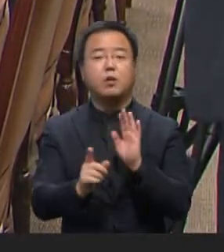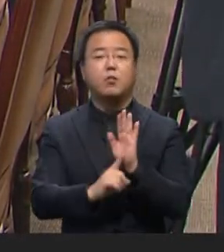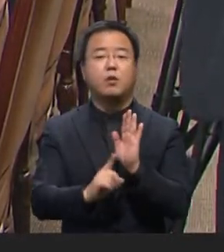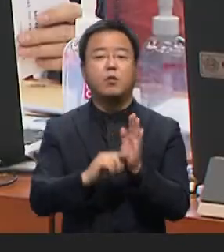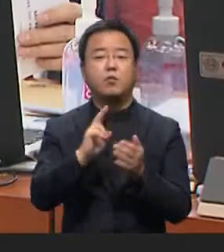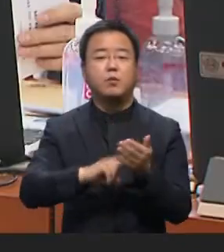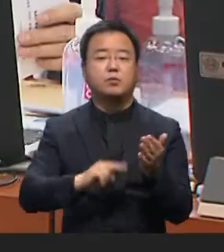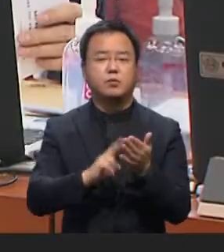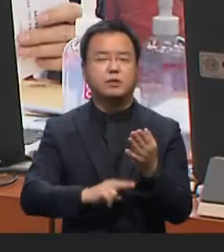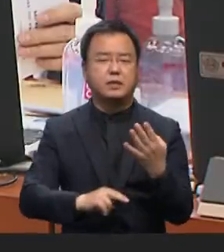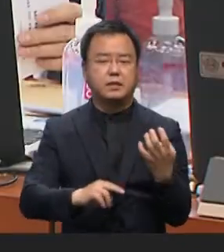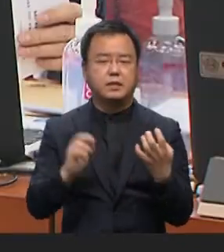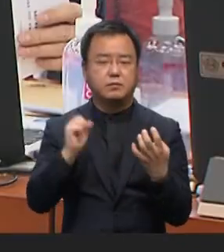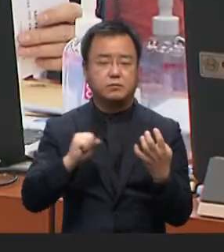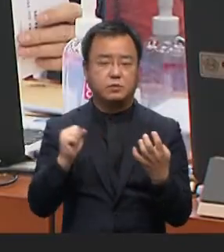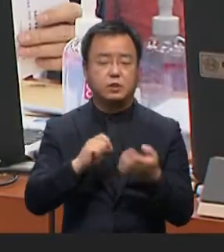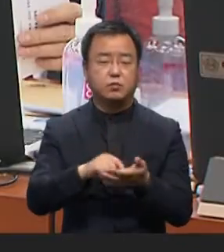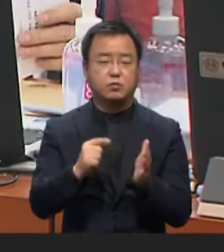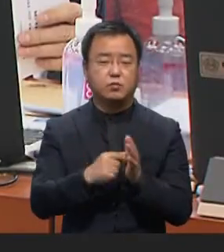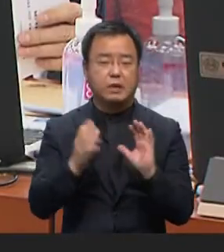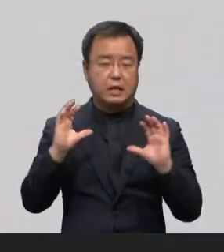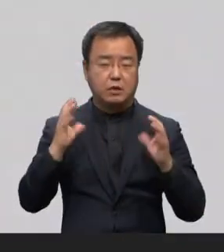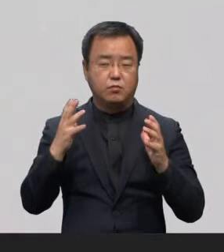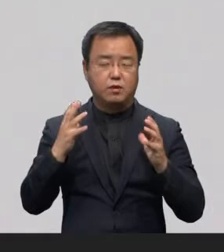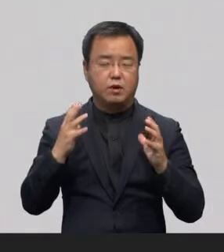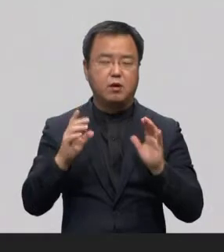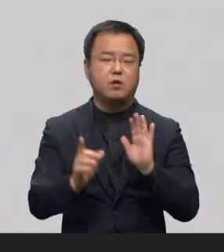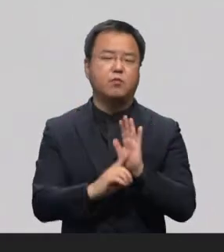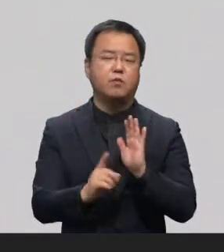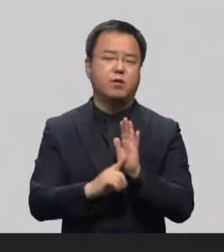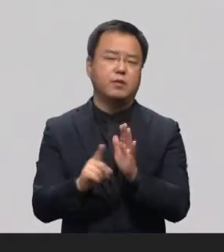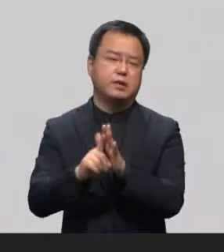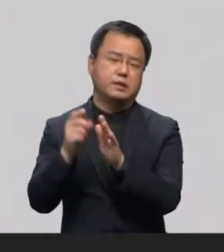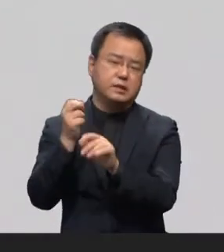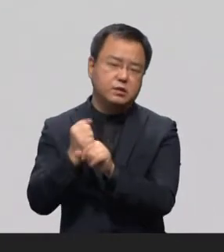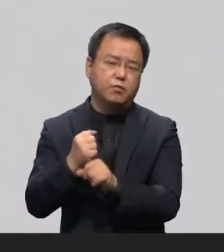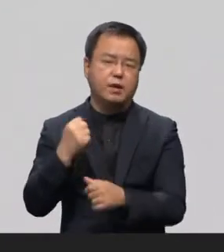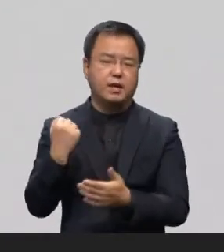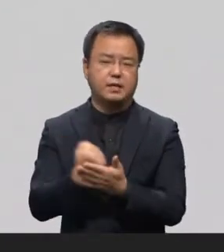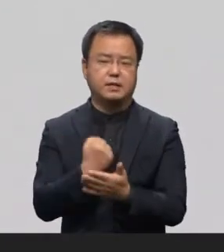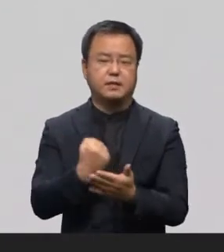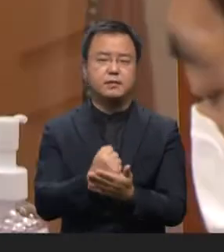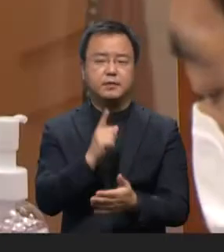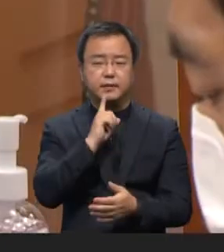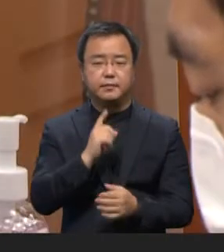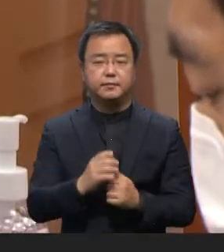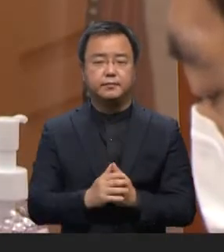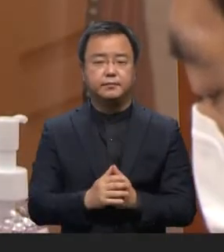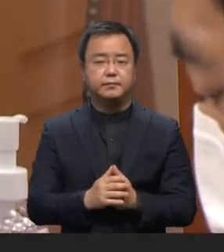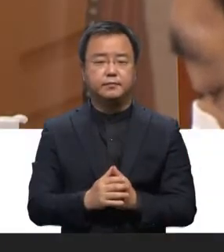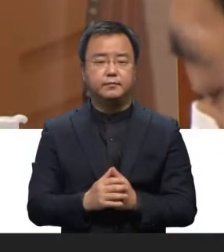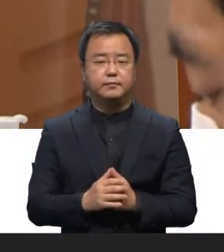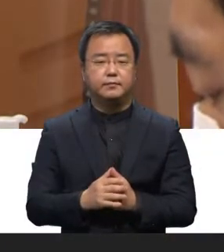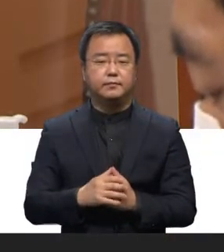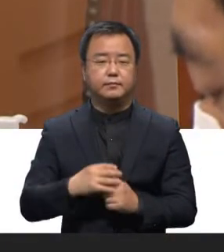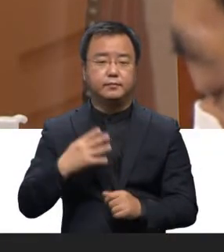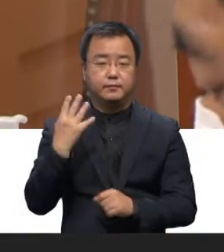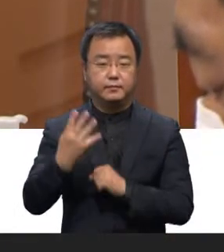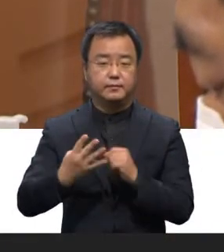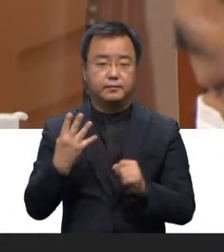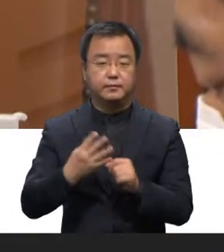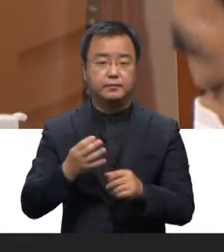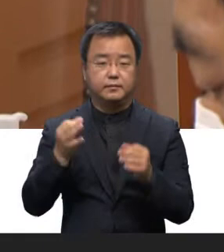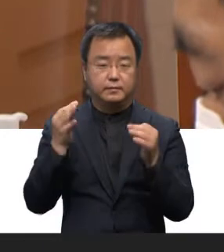가까이를 차지하는 유아 어린이 광고에 의존하는 것이 안타깝다 는 목소리도 나왔습니다 4년간 평균 45%